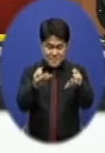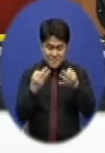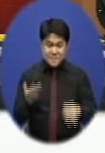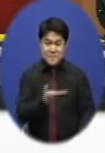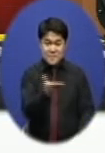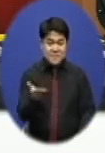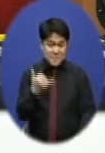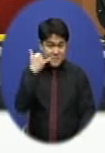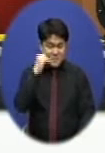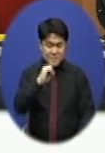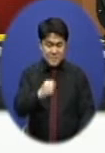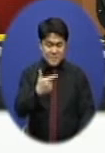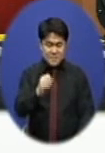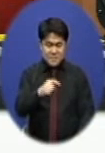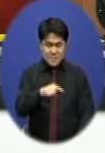여러분,